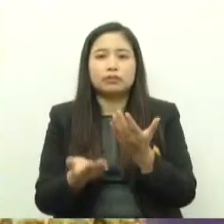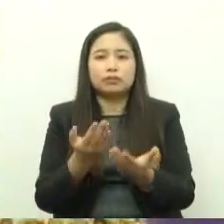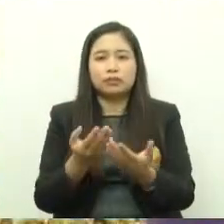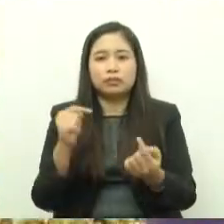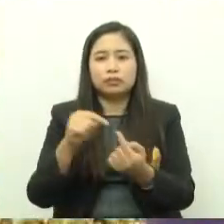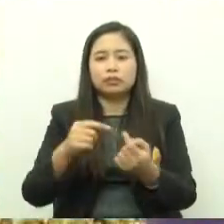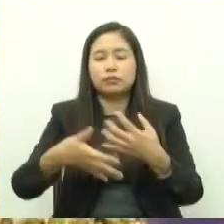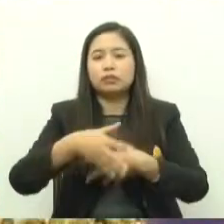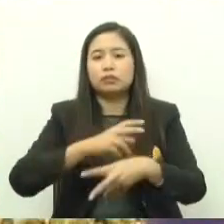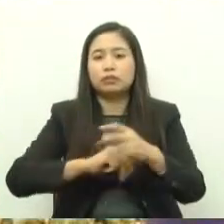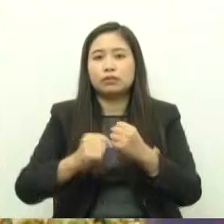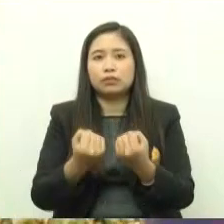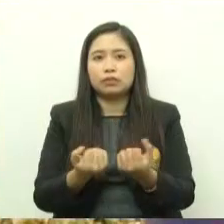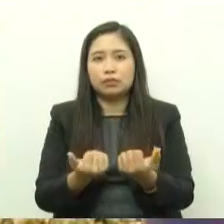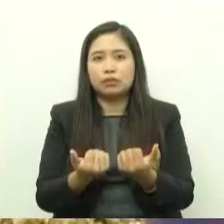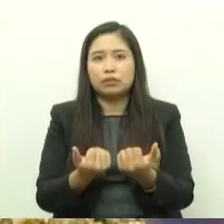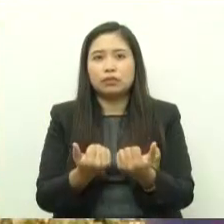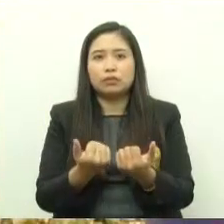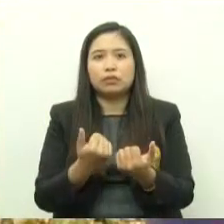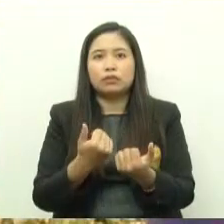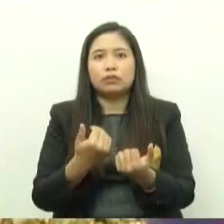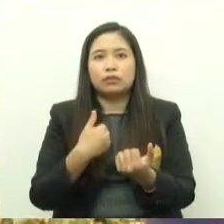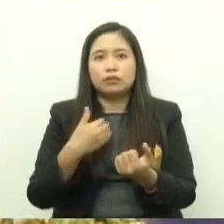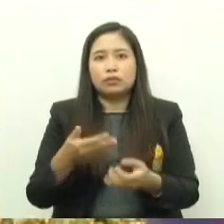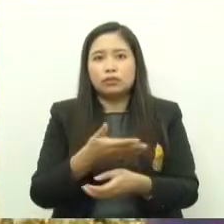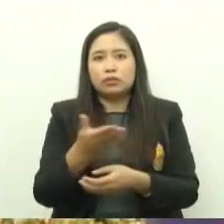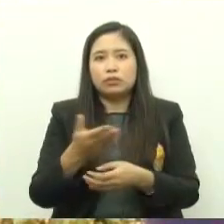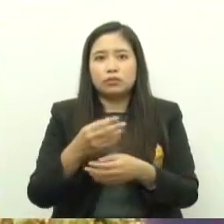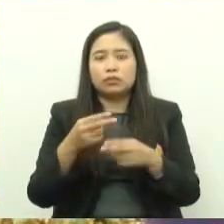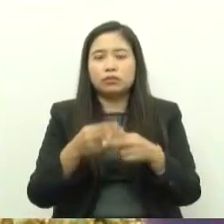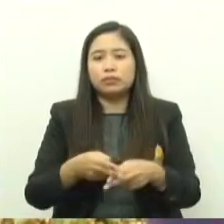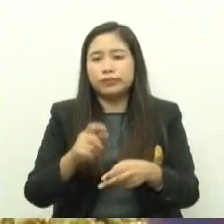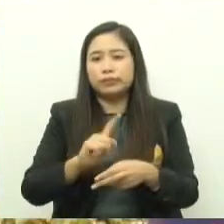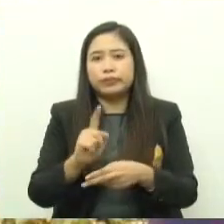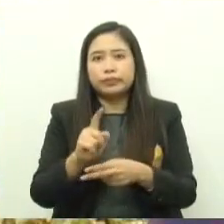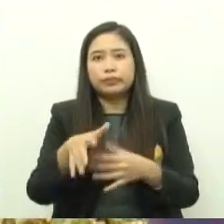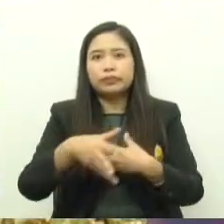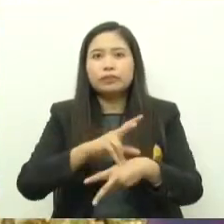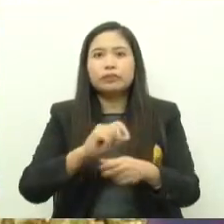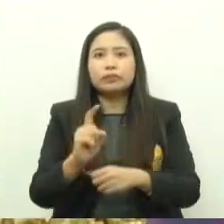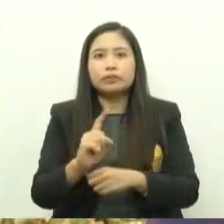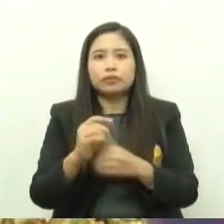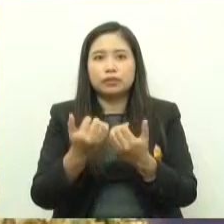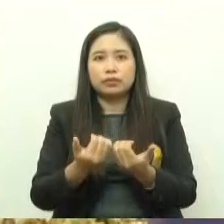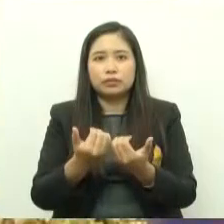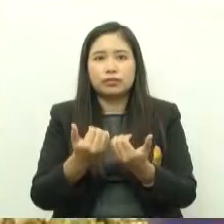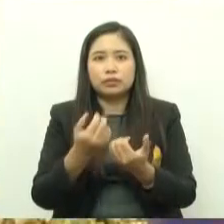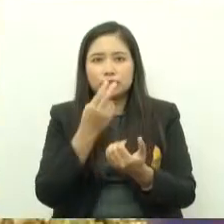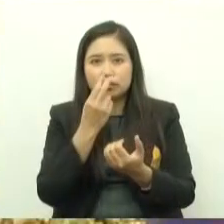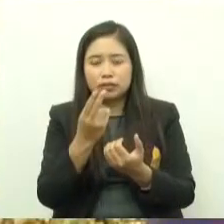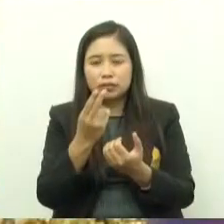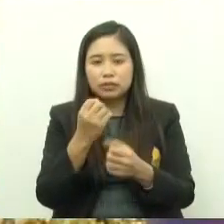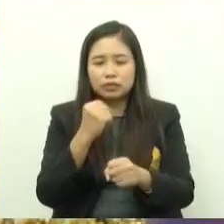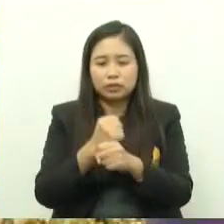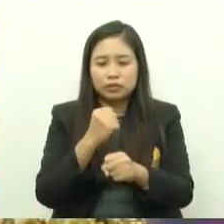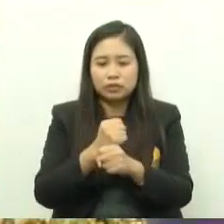คราวนี้เรามีทั้งภาพเราจะไม่มองเฉพาะภาพบวกอย่างเดียวแต่วันนี้เราจะถอดบทเรียนในการดำเนินการครั้งนี้